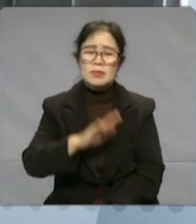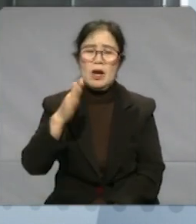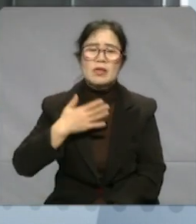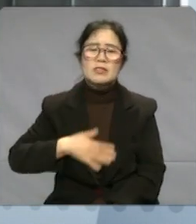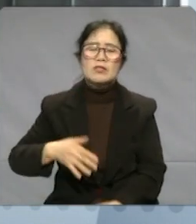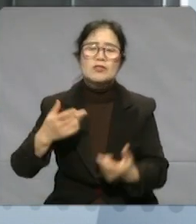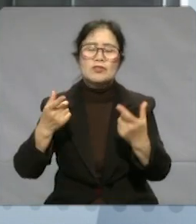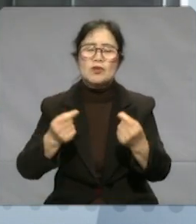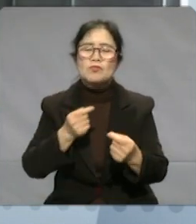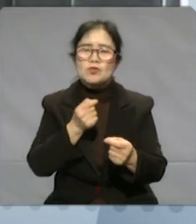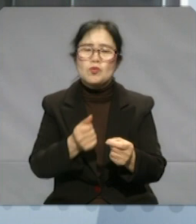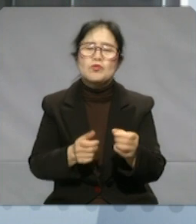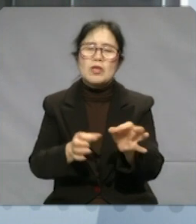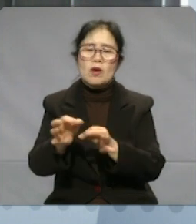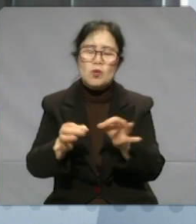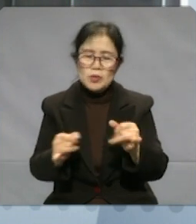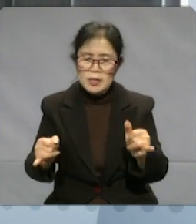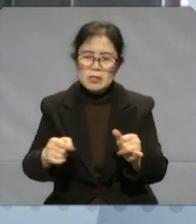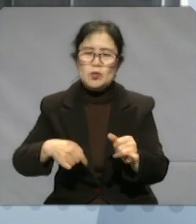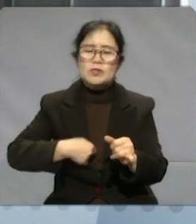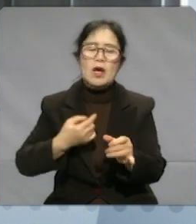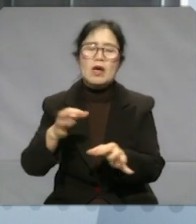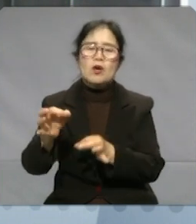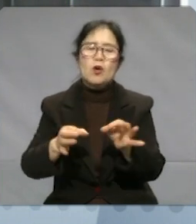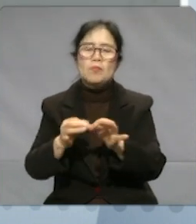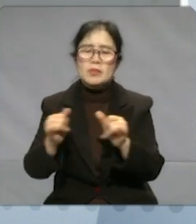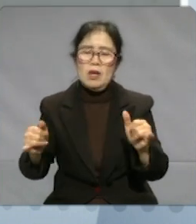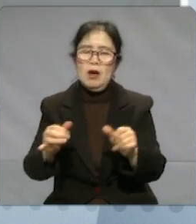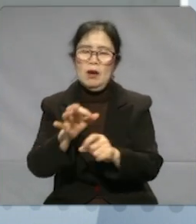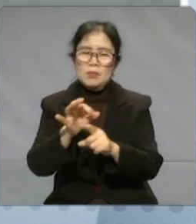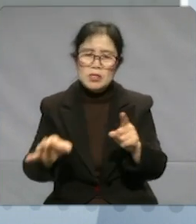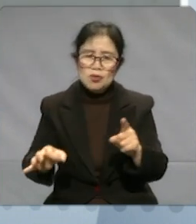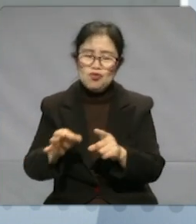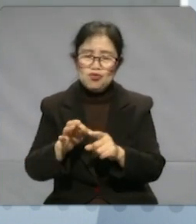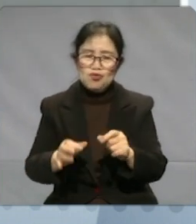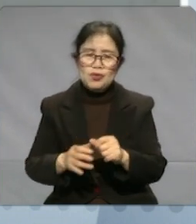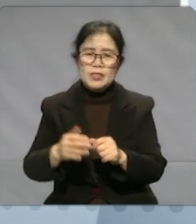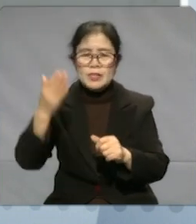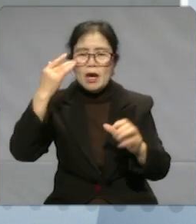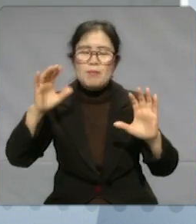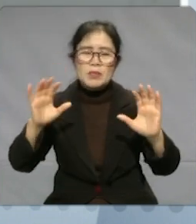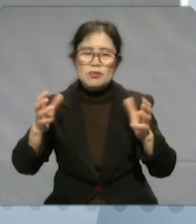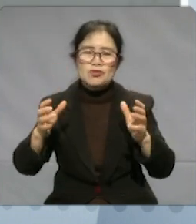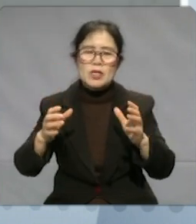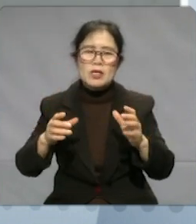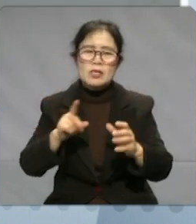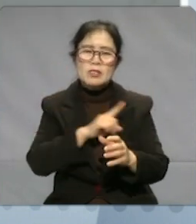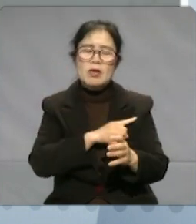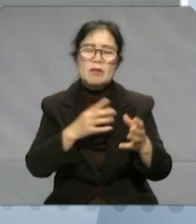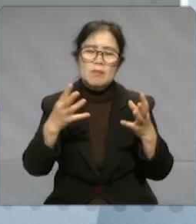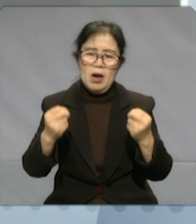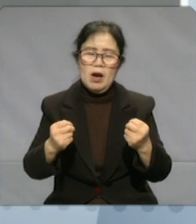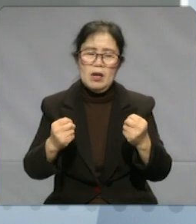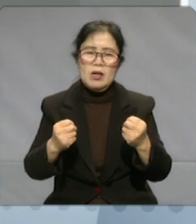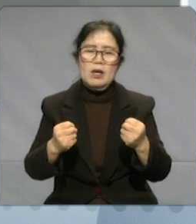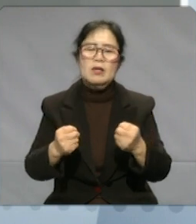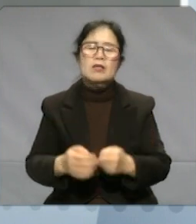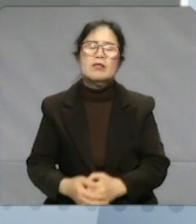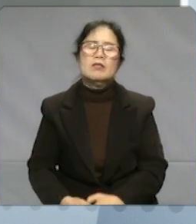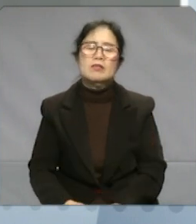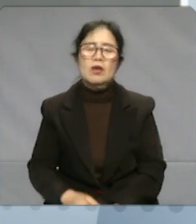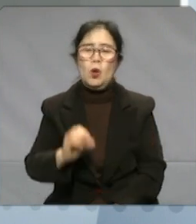우리 소상공인 내지는 자영업자 비율이 우리가 대한민국 같은 경우가 가장 OECD에서 가장